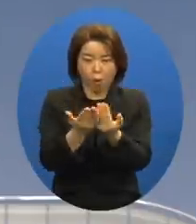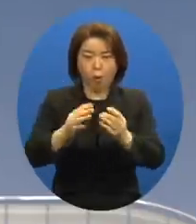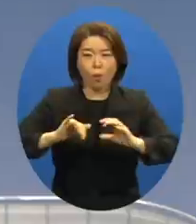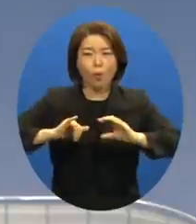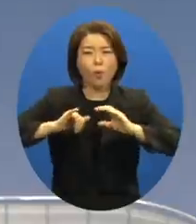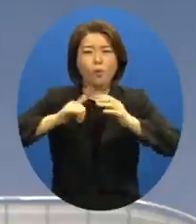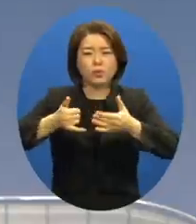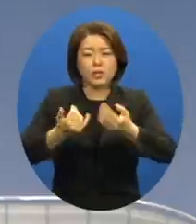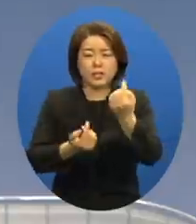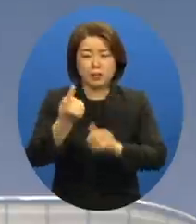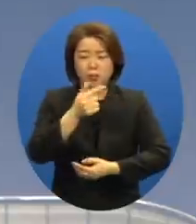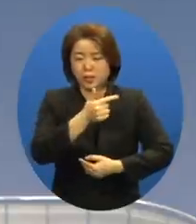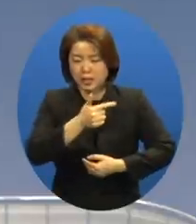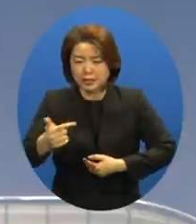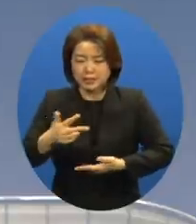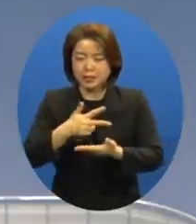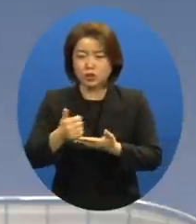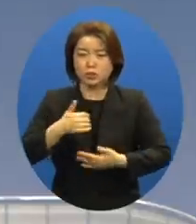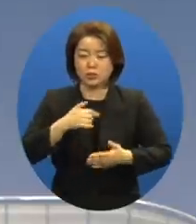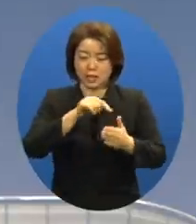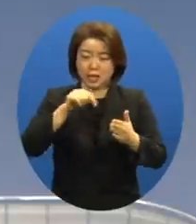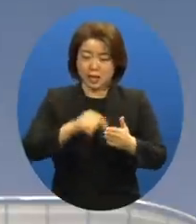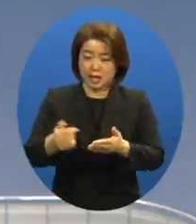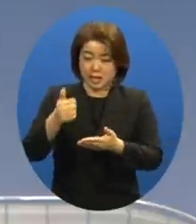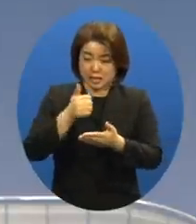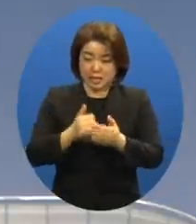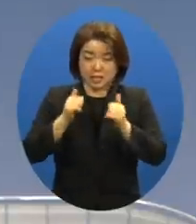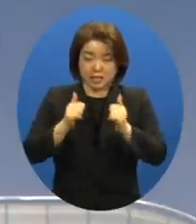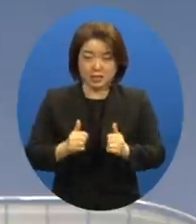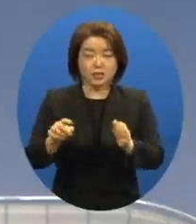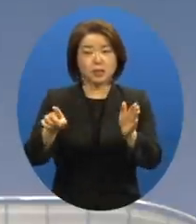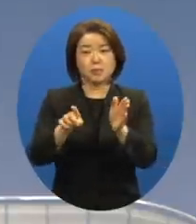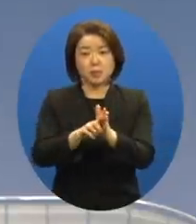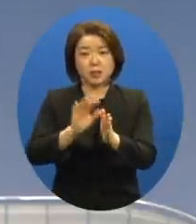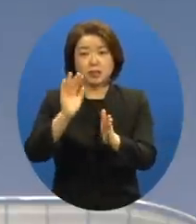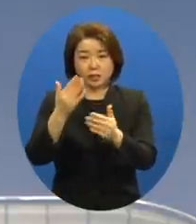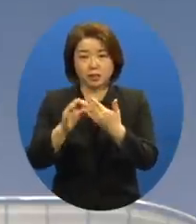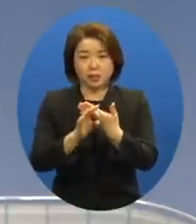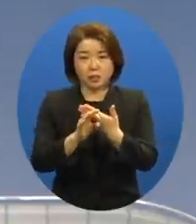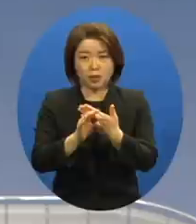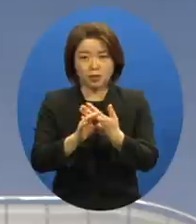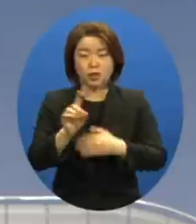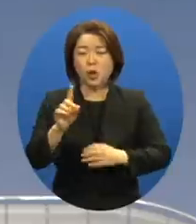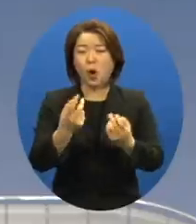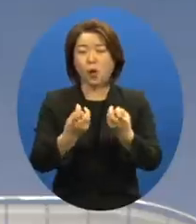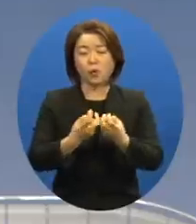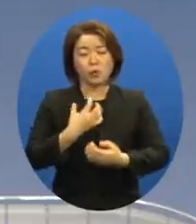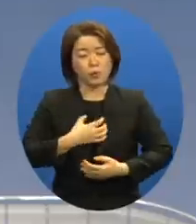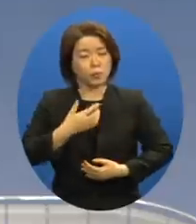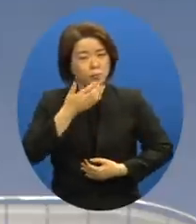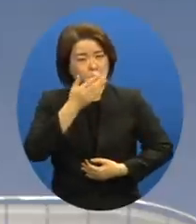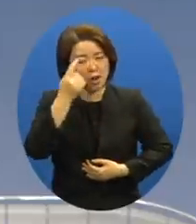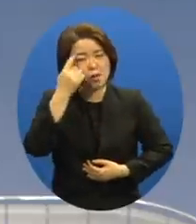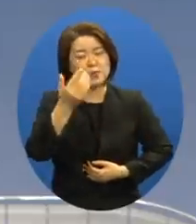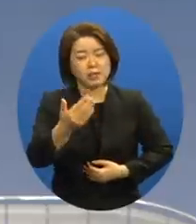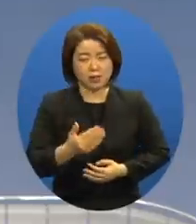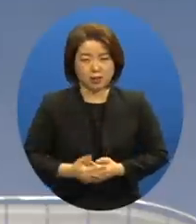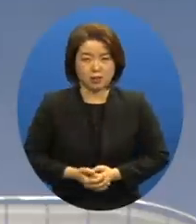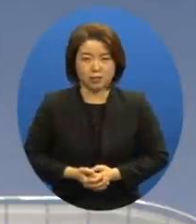크신 주님이 내 안에 계신 것이 정말 믿어 지면 어떻게 염려 할 수 있겠습니까